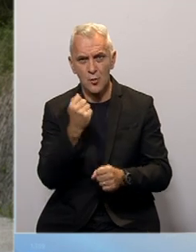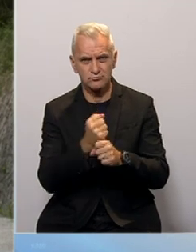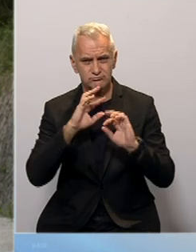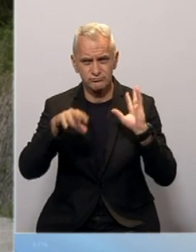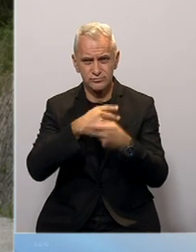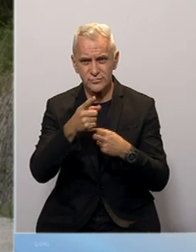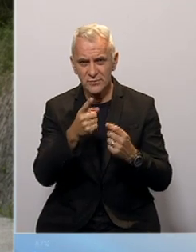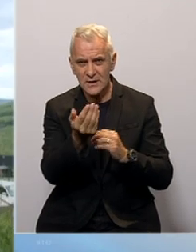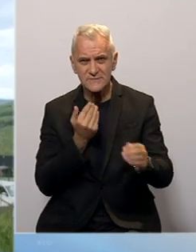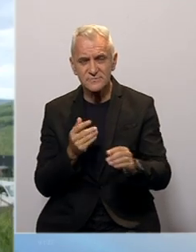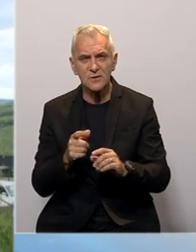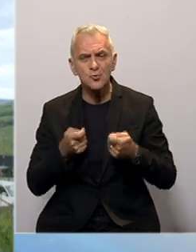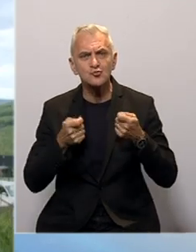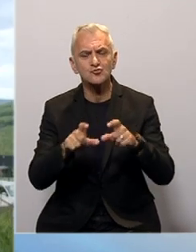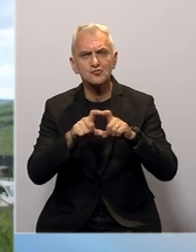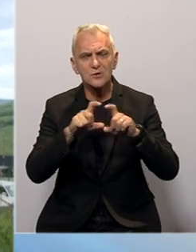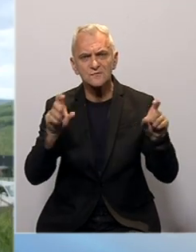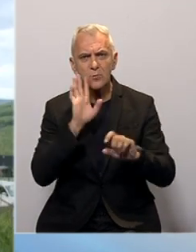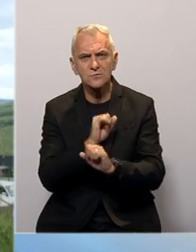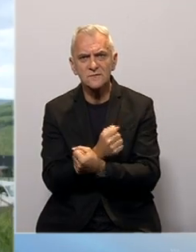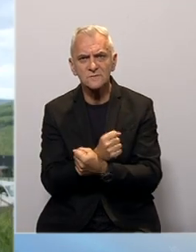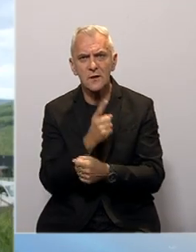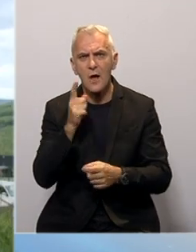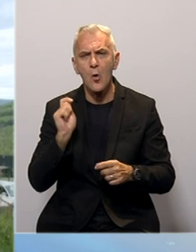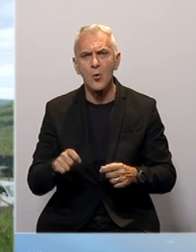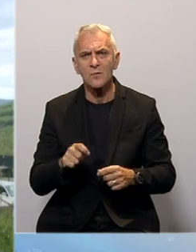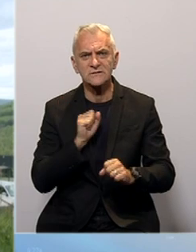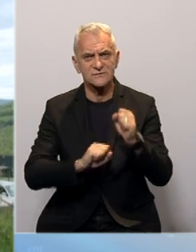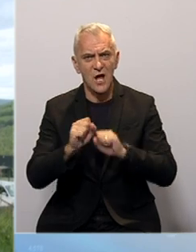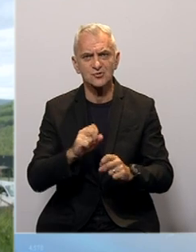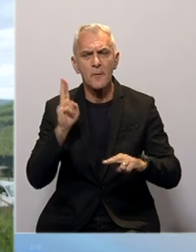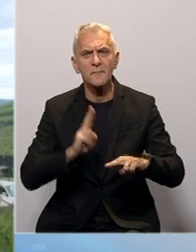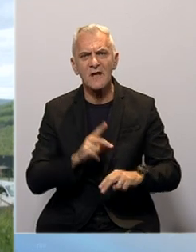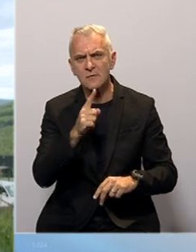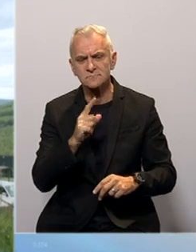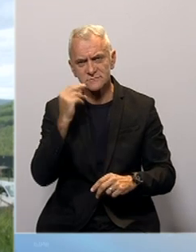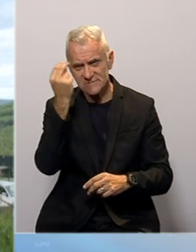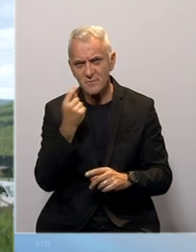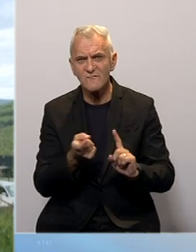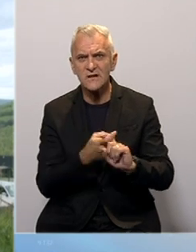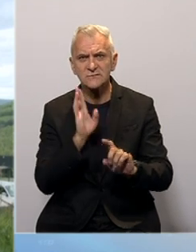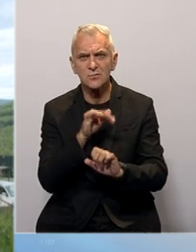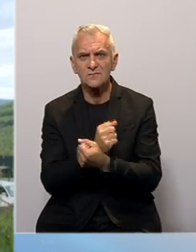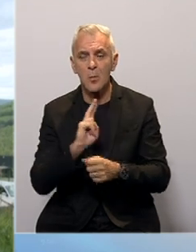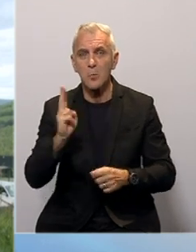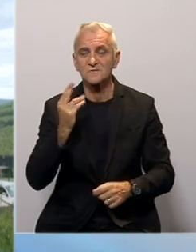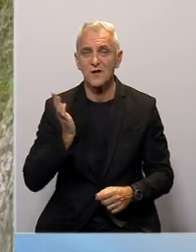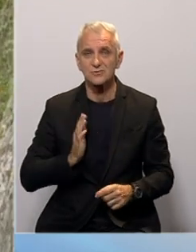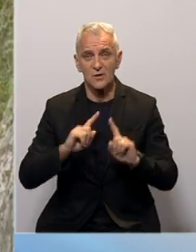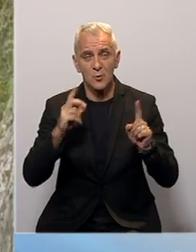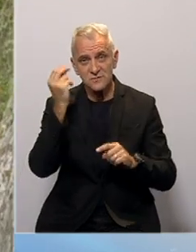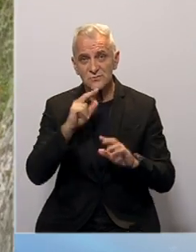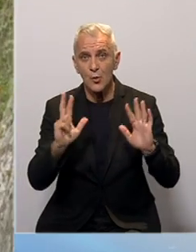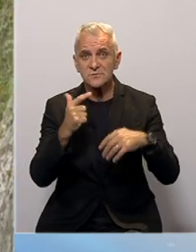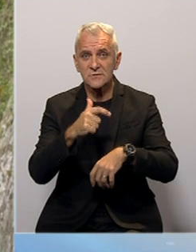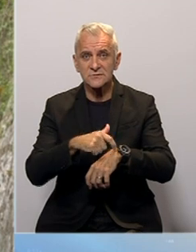skupa ispred tužilaštva Bosne i Hercegovine, iz Odbora za zaštitu prava Srba u Federaciji BiH pozvali su građane Republike Srpske da u